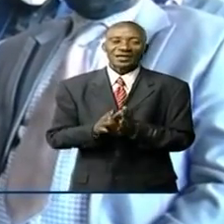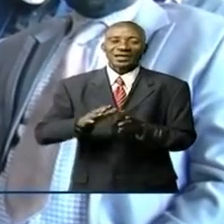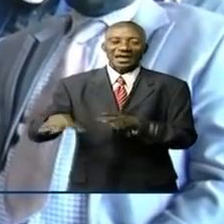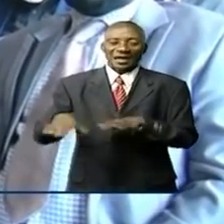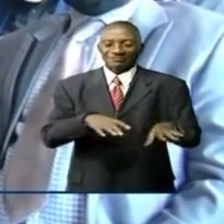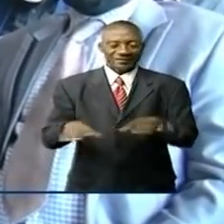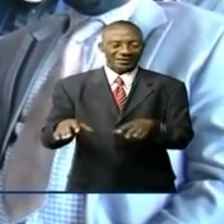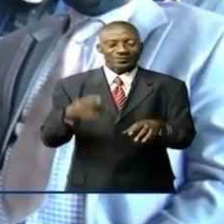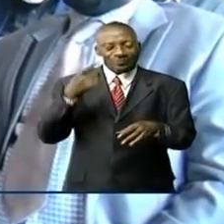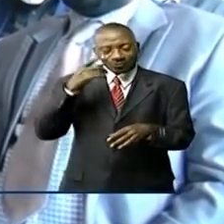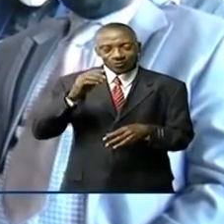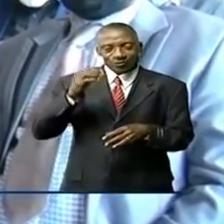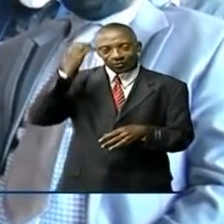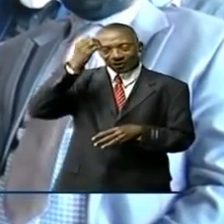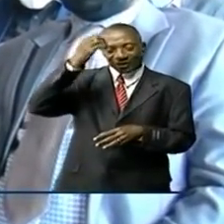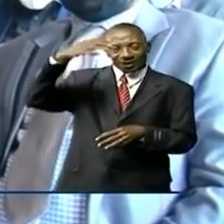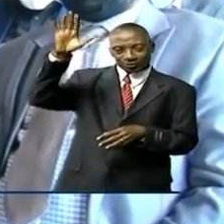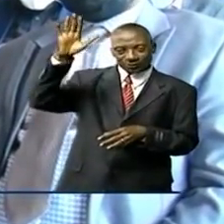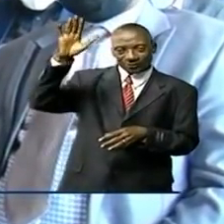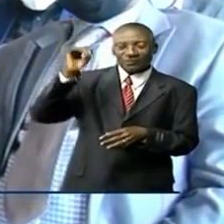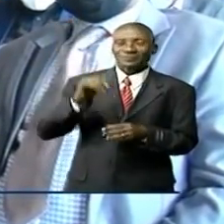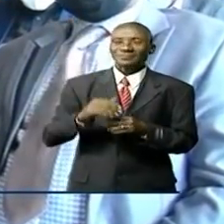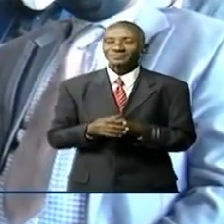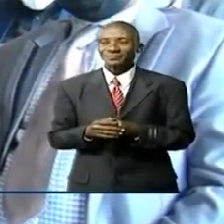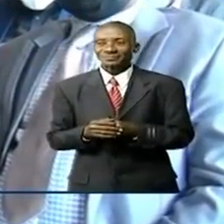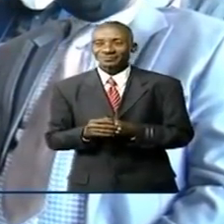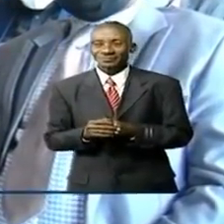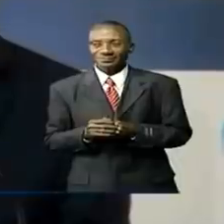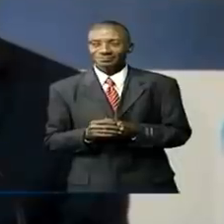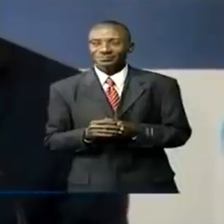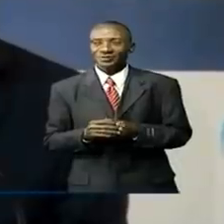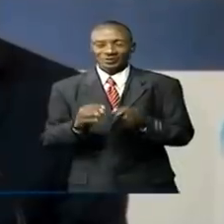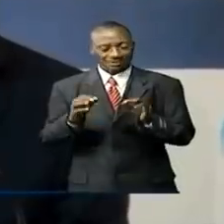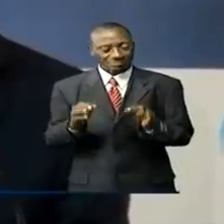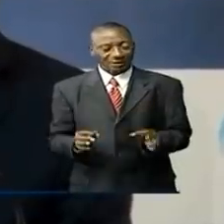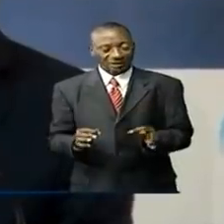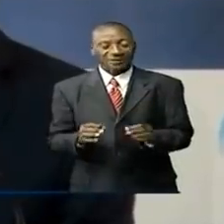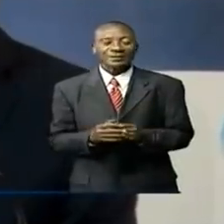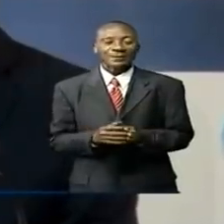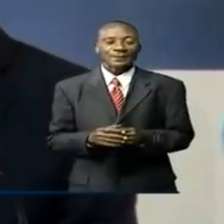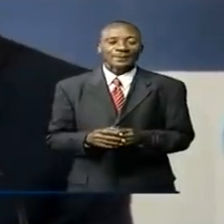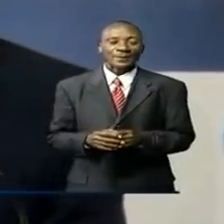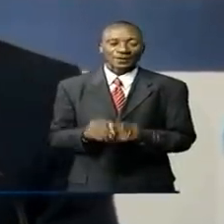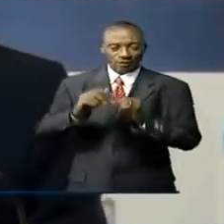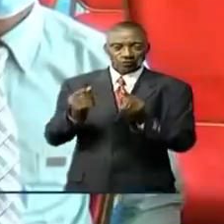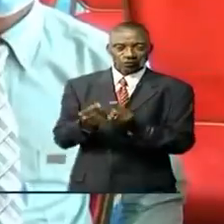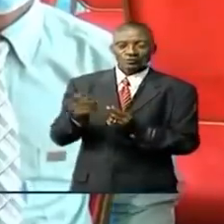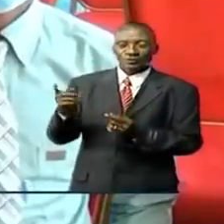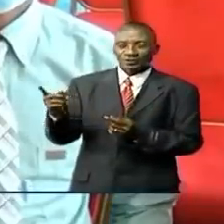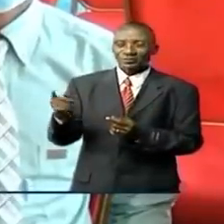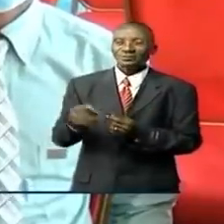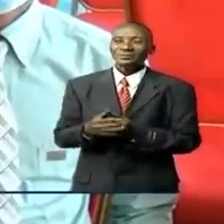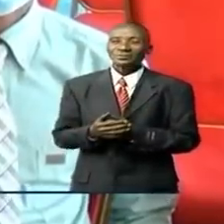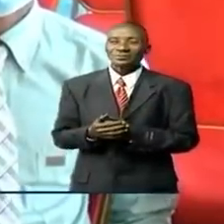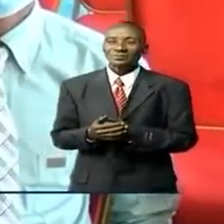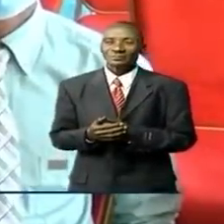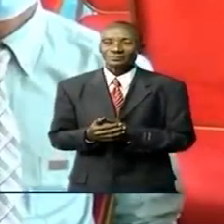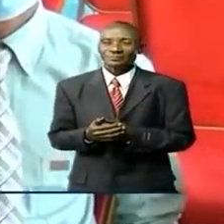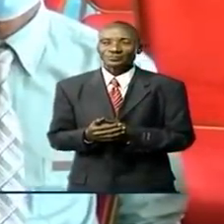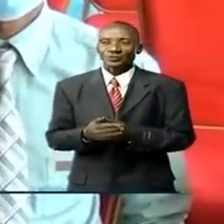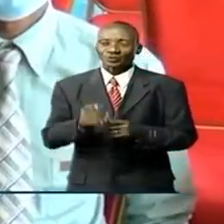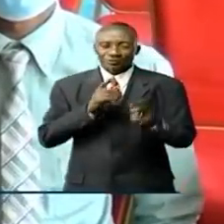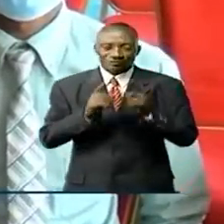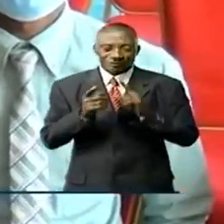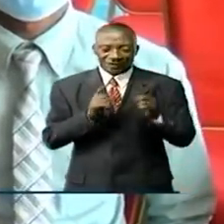ici l'occasion pour nous d'exprimer notre solidarité aux journalistes Alain Foucault